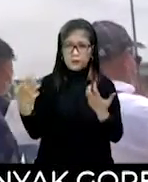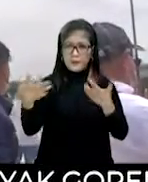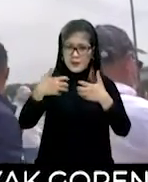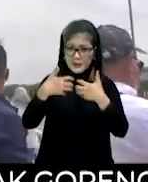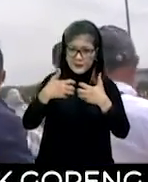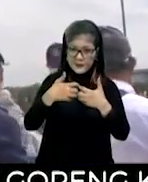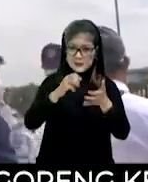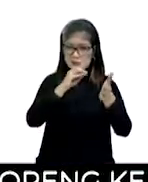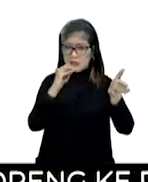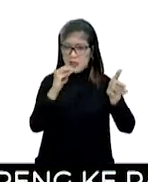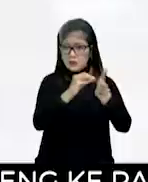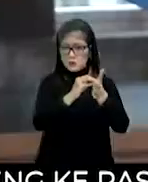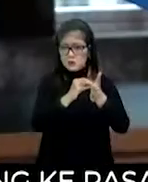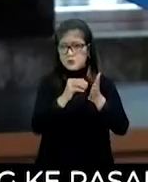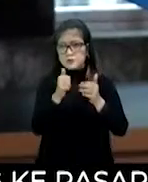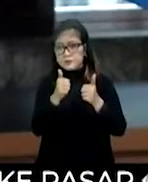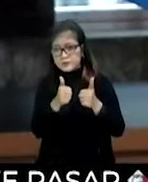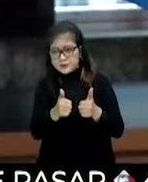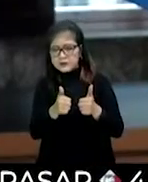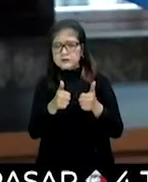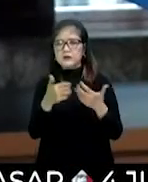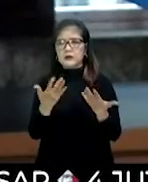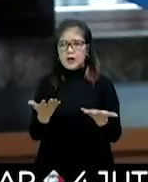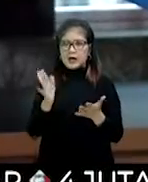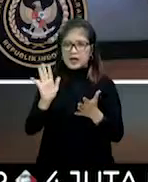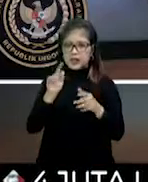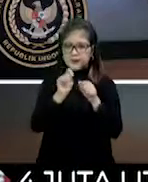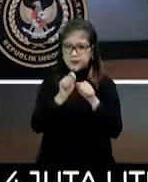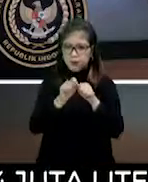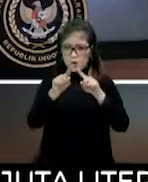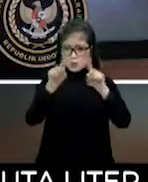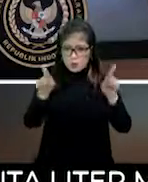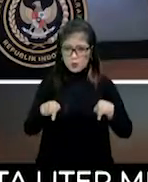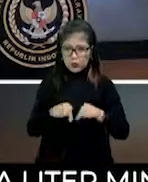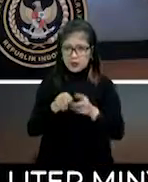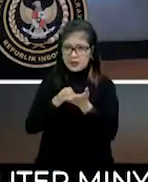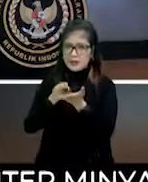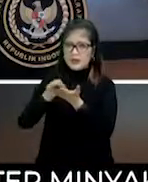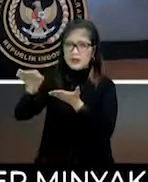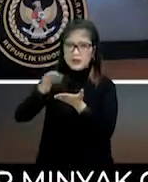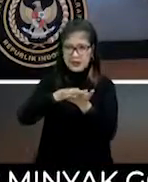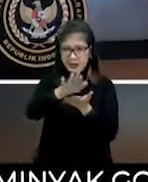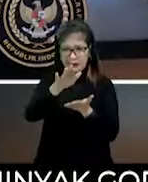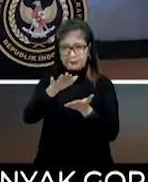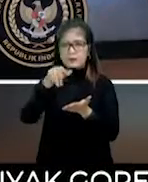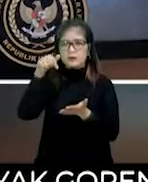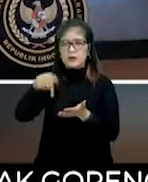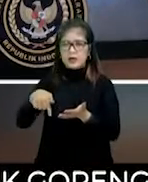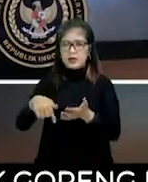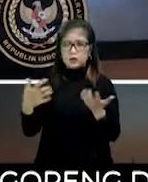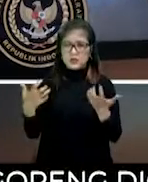pandemi. Kami akan menerbitkan surat edaran sesuai dengan perubahan